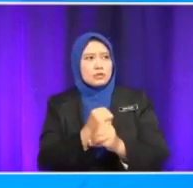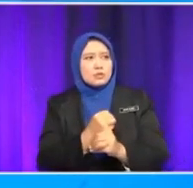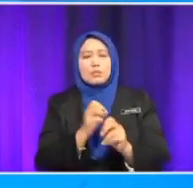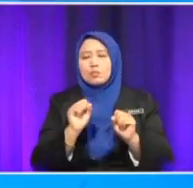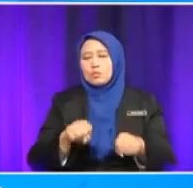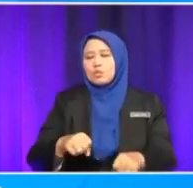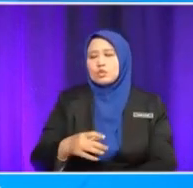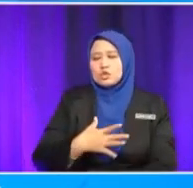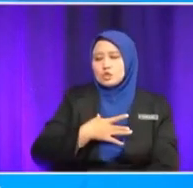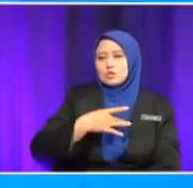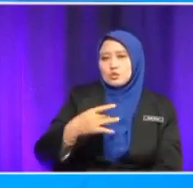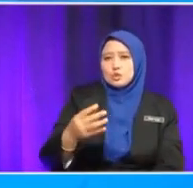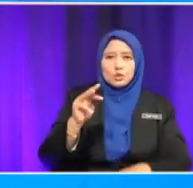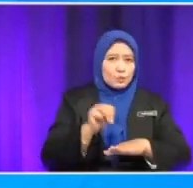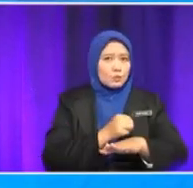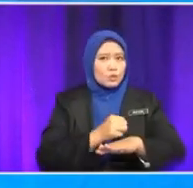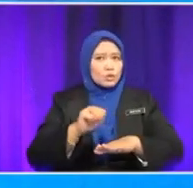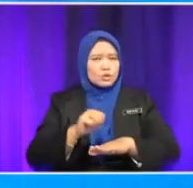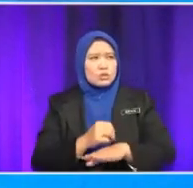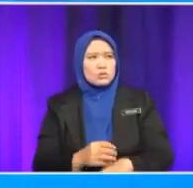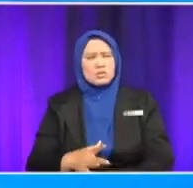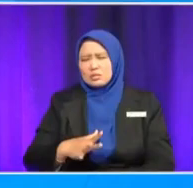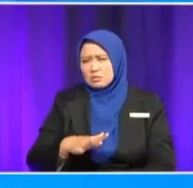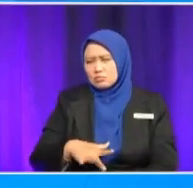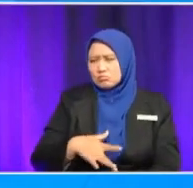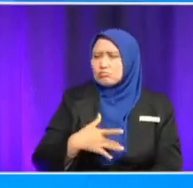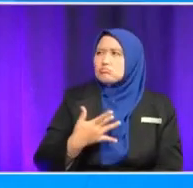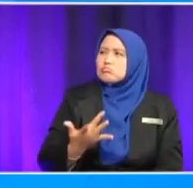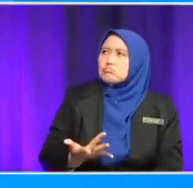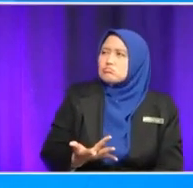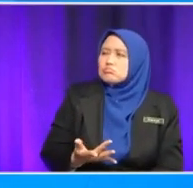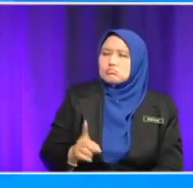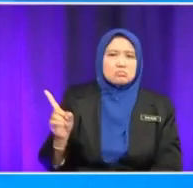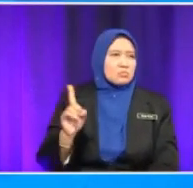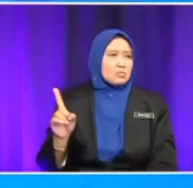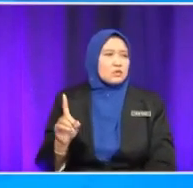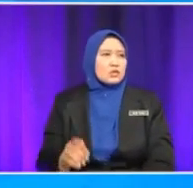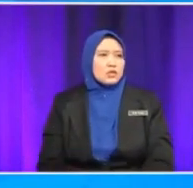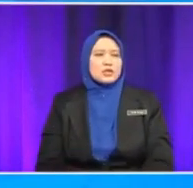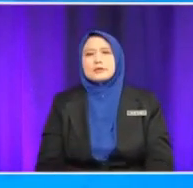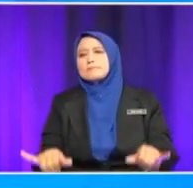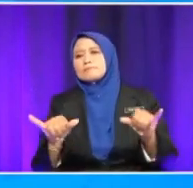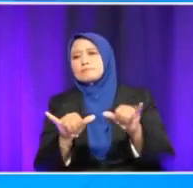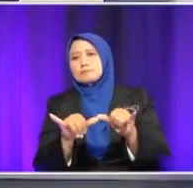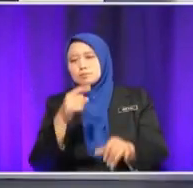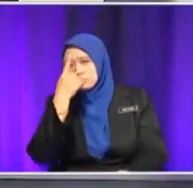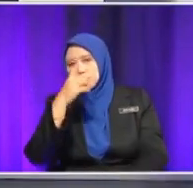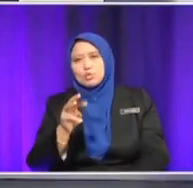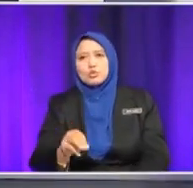bahagian music Jinggo cigurasi ataupun jurusan mana ya sesuai untuk muridnya